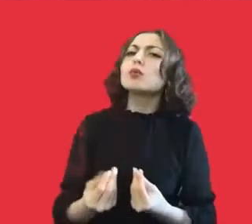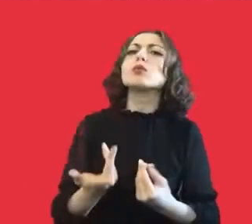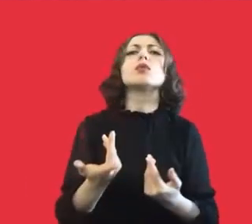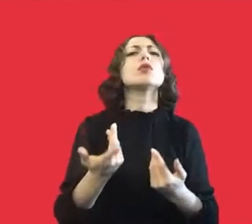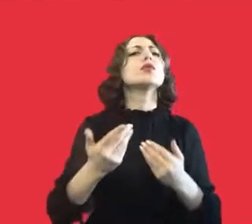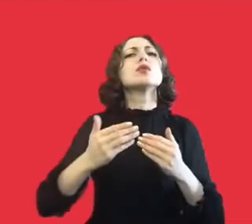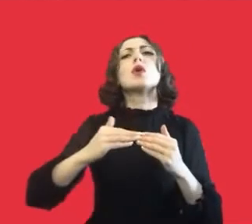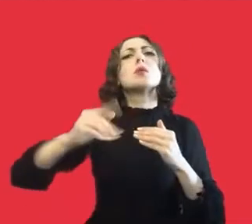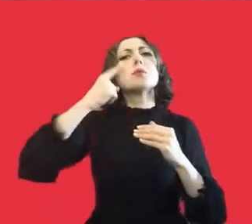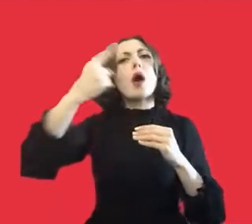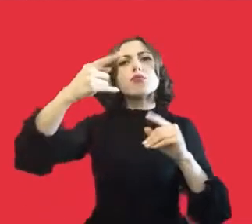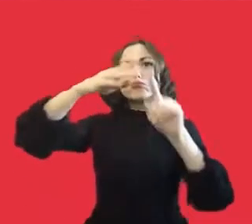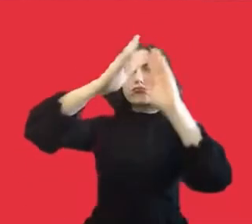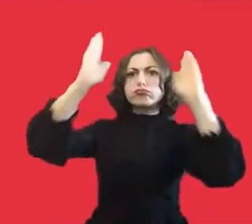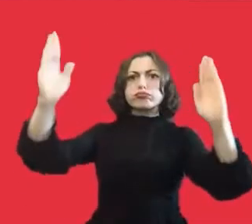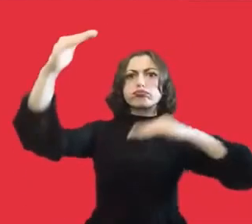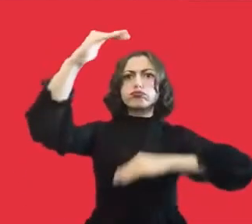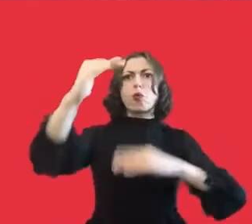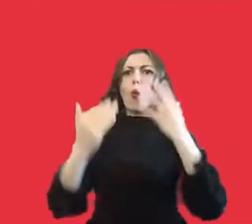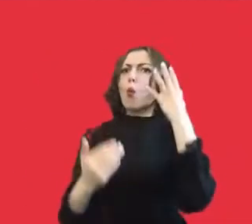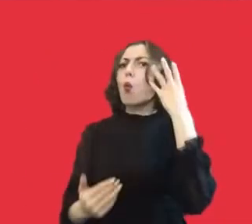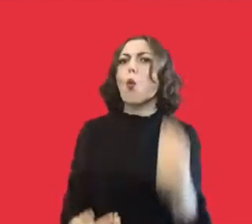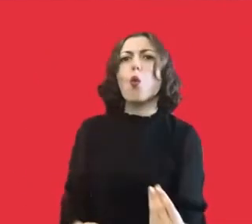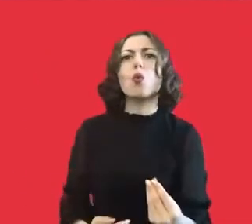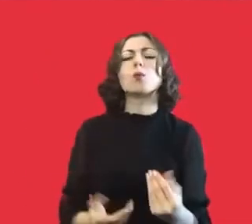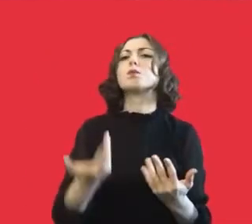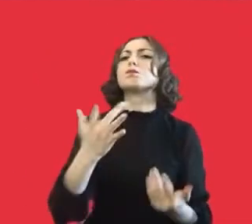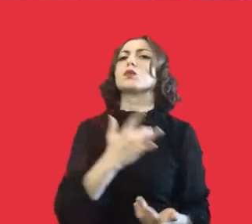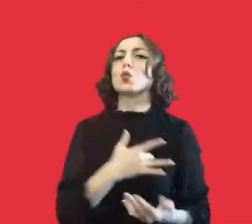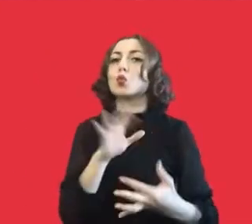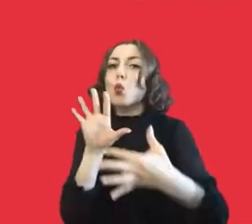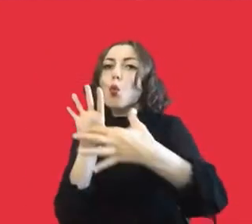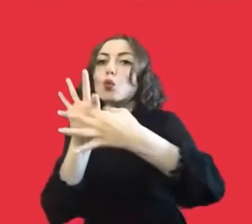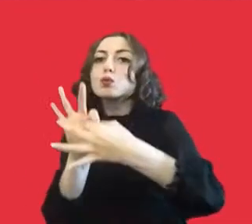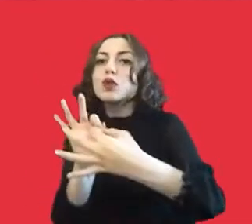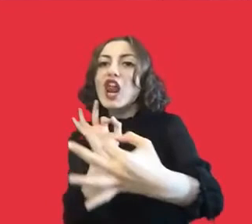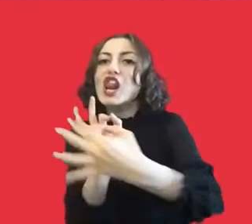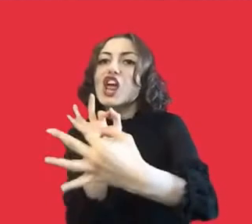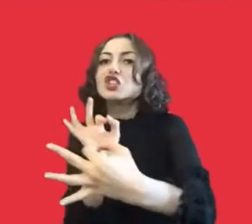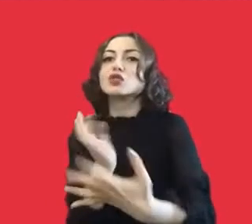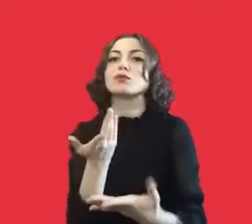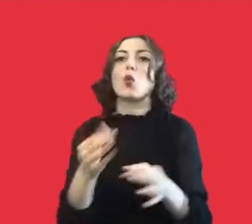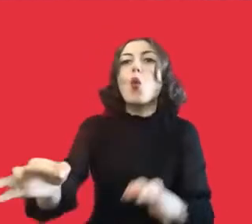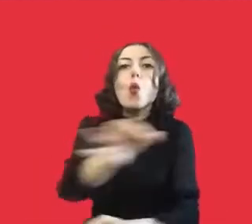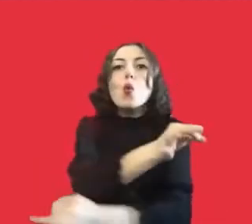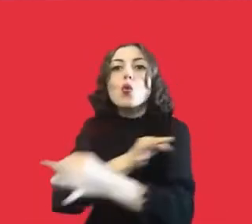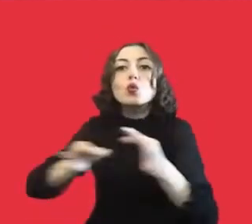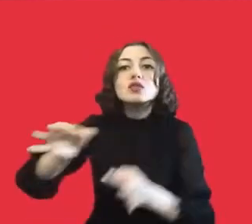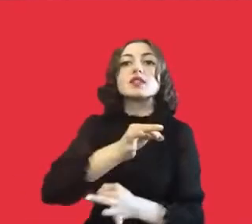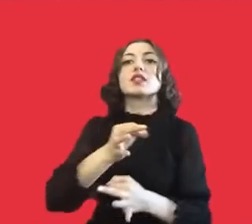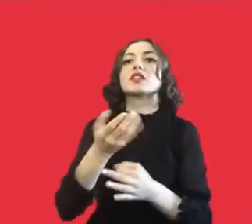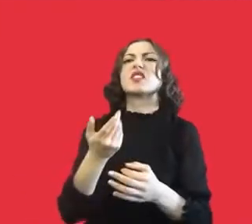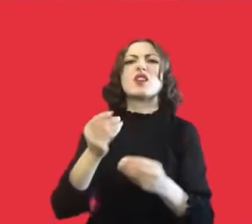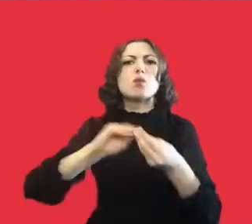çerçevesi olabilir, hem gönüllü kurum ilişkileri, gönüllü organizasyonlarda yaşanabilecek sıkıntılar vesaireler gibi bunların